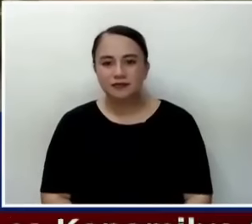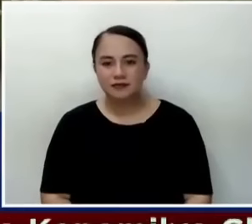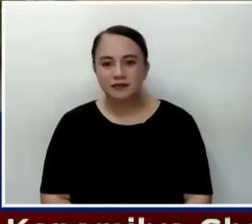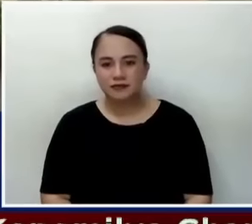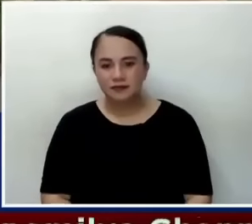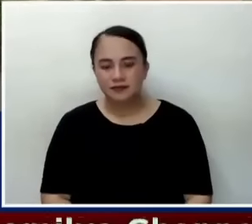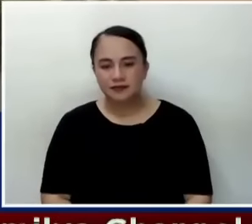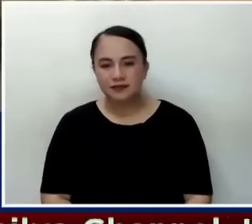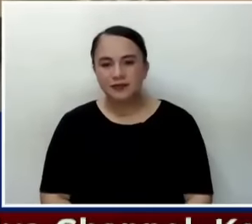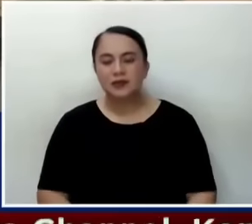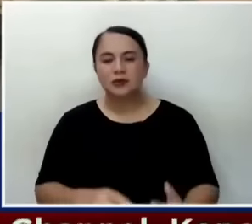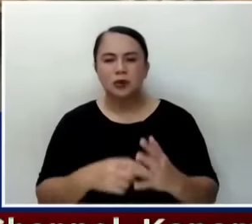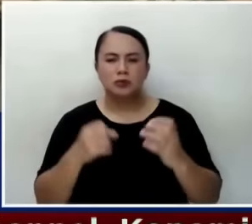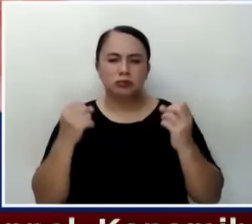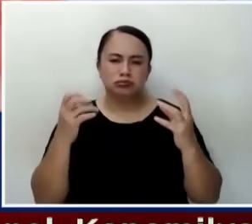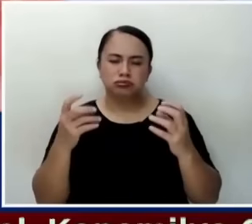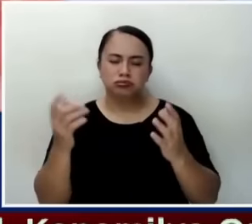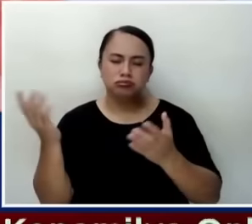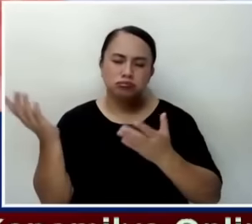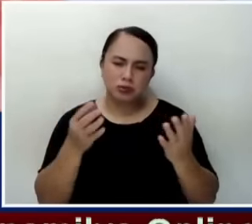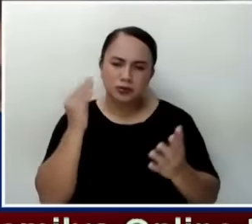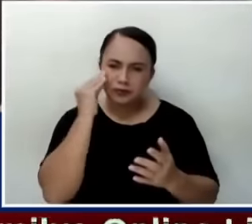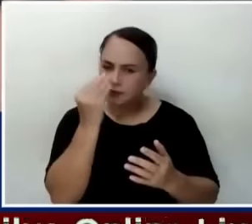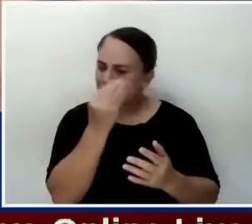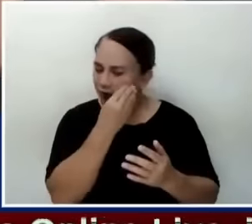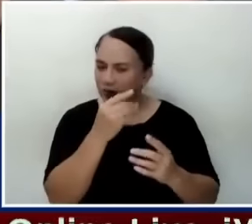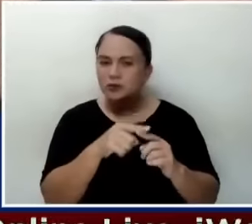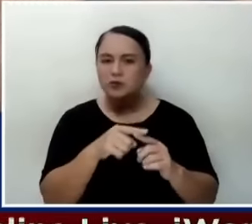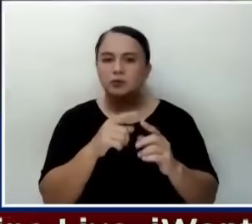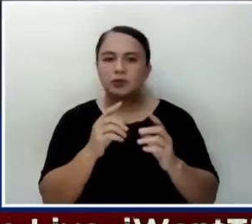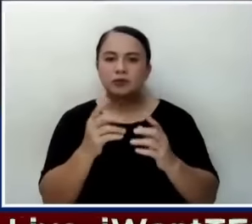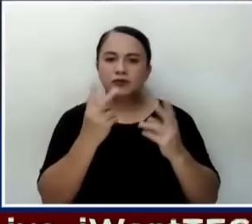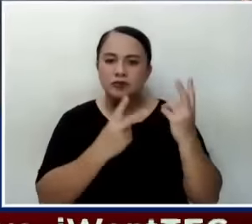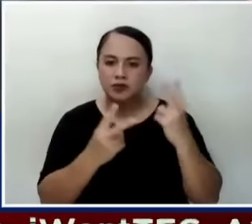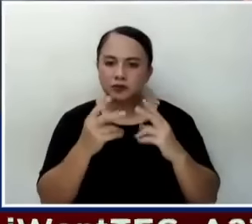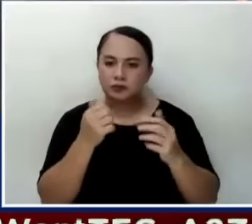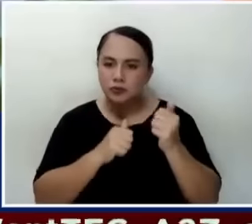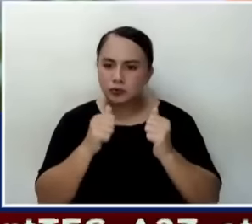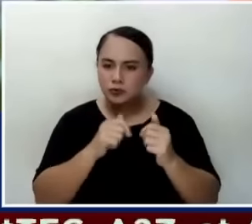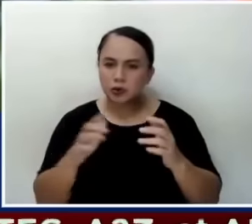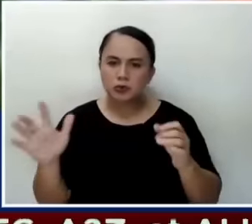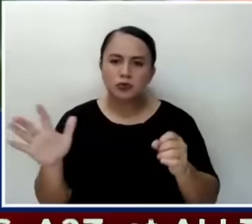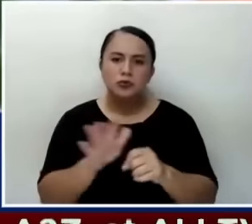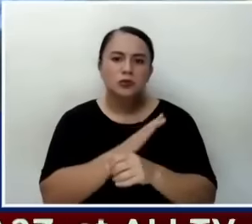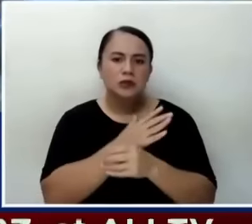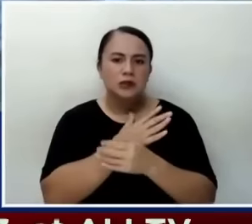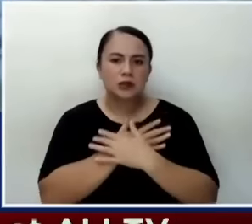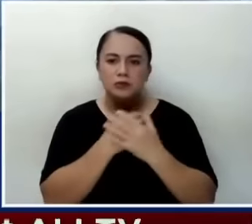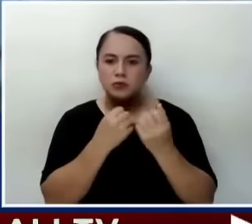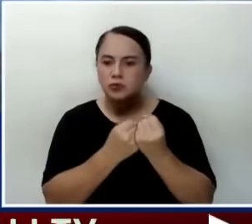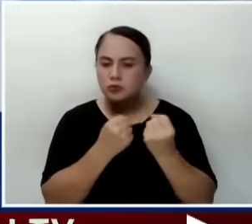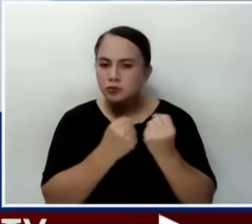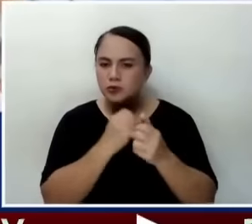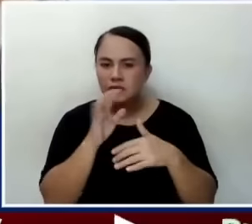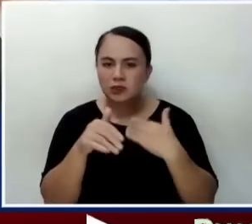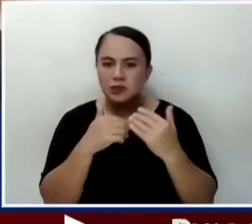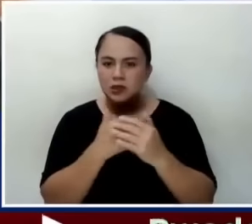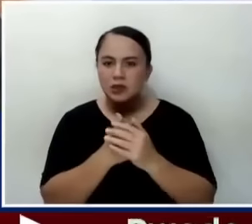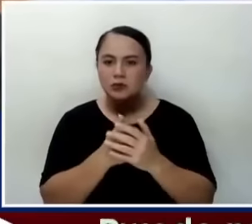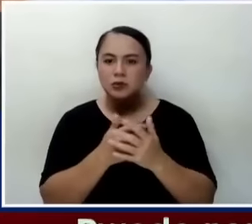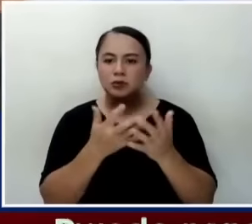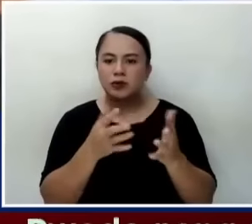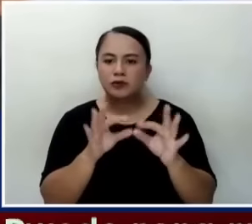Mula sa dami ng mga ipinadalang gulaklak hanggang sa pagdalaw ng mga artista, puno ng pagmamahal at suporta ang lahat para sa naiwang pamilya